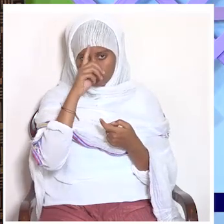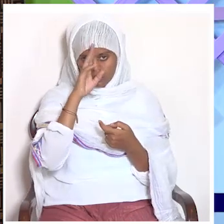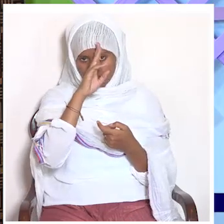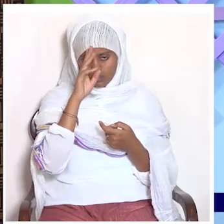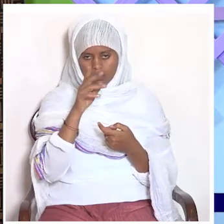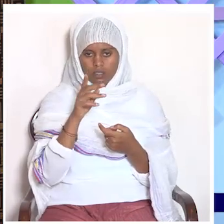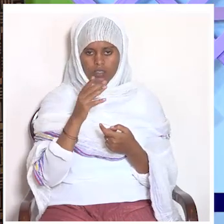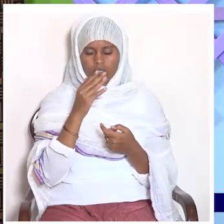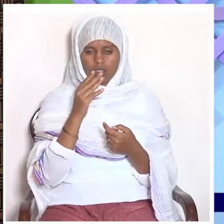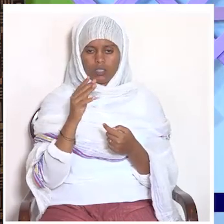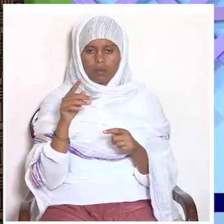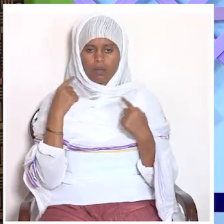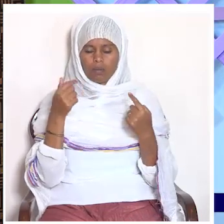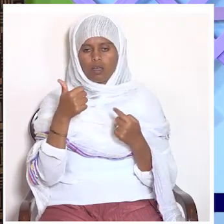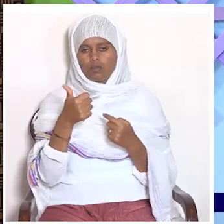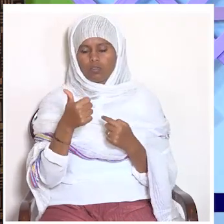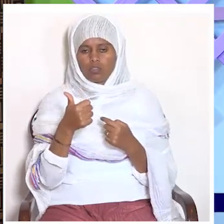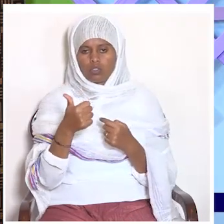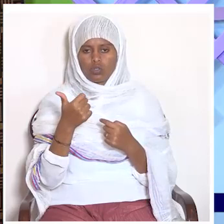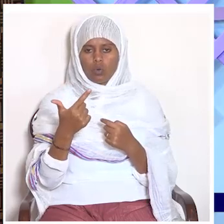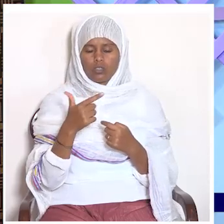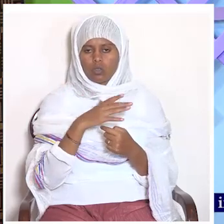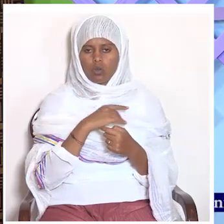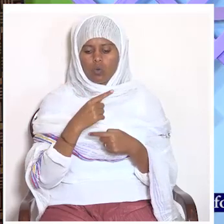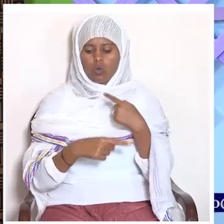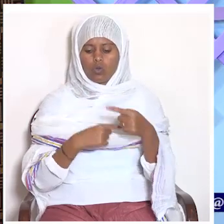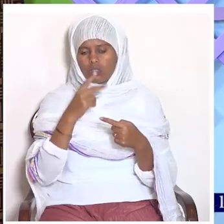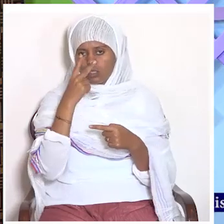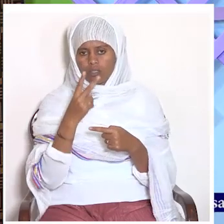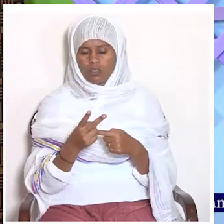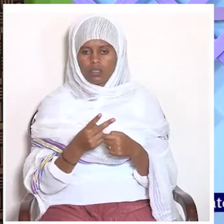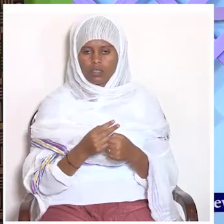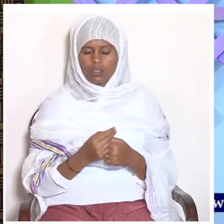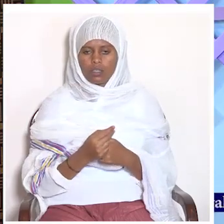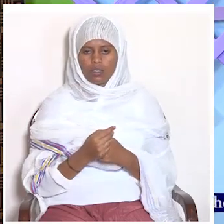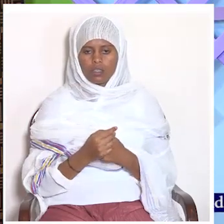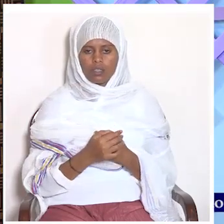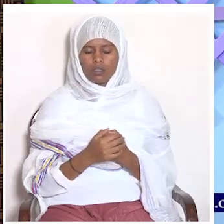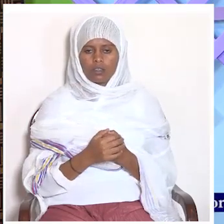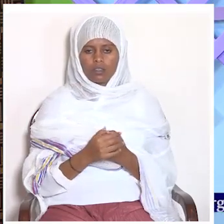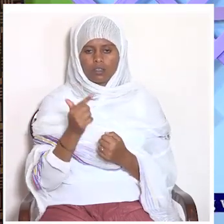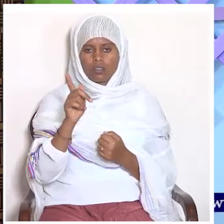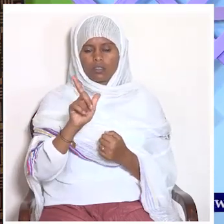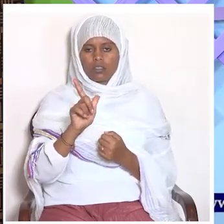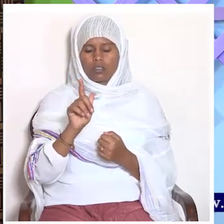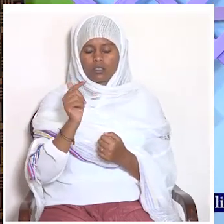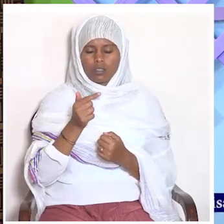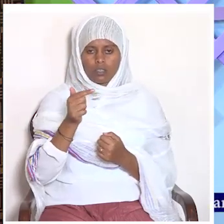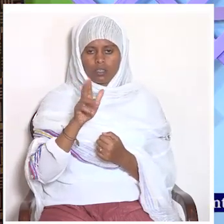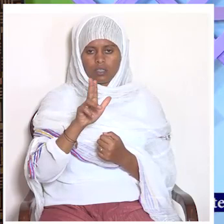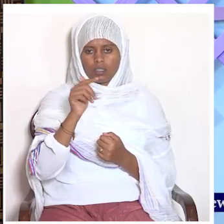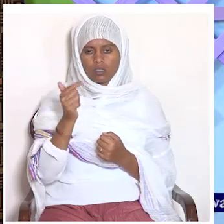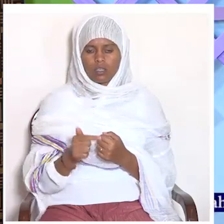ناي قدس تدنجل لعزبله كبابي او شارشاي شو عايز لو ولودو انت دارينا تيكتا بطريقا